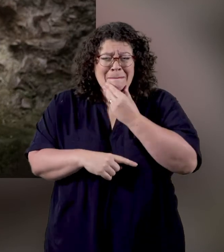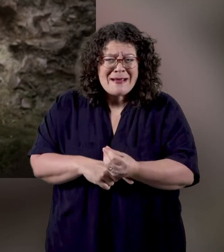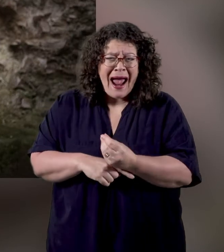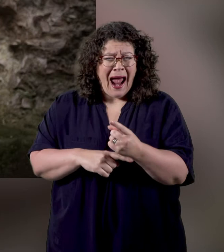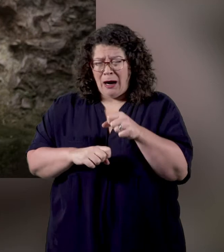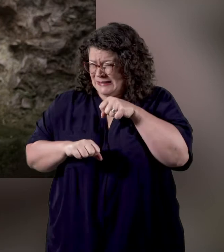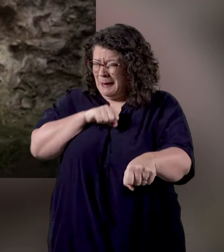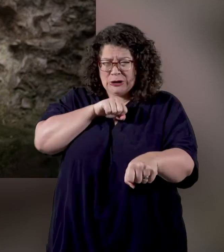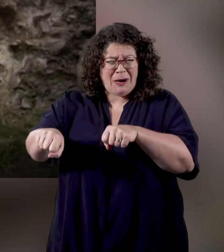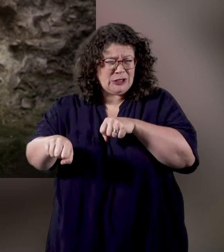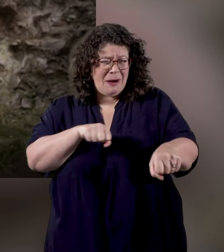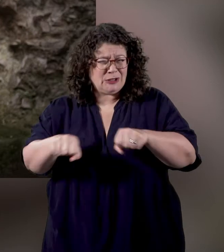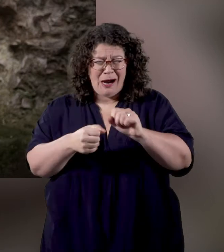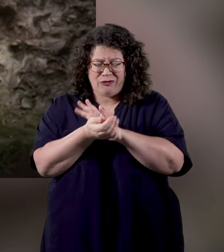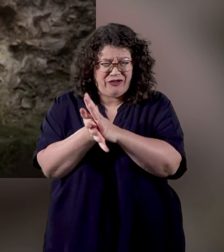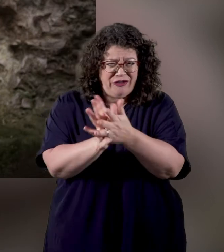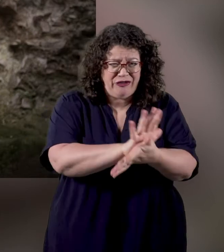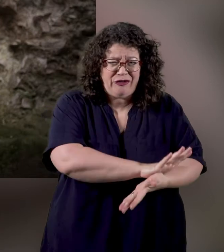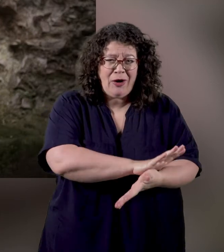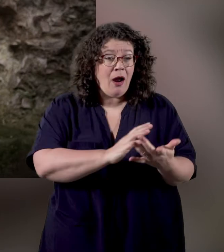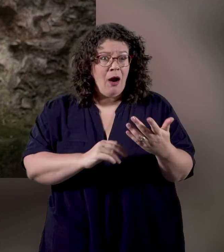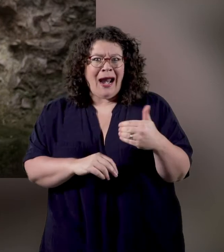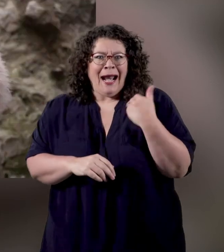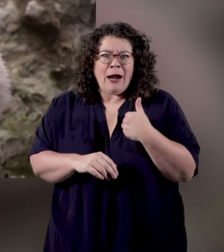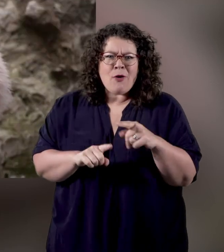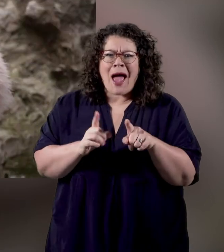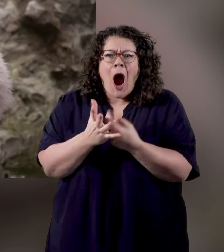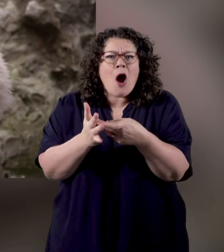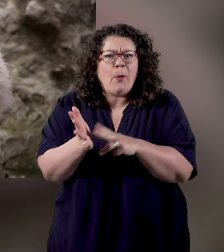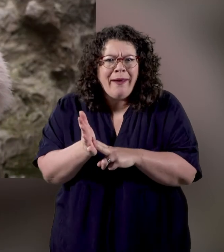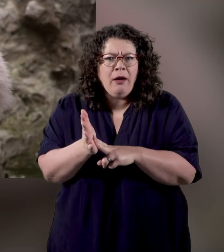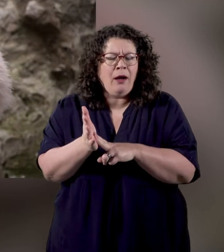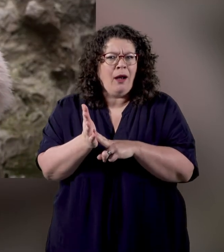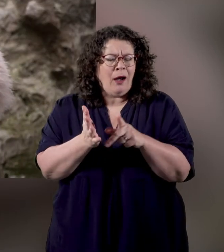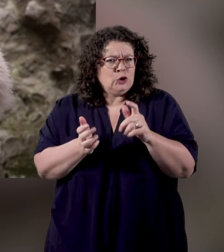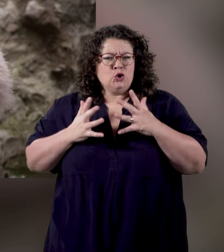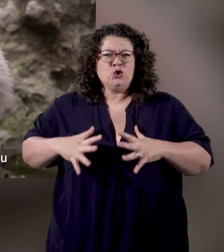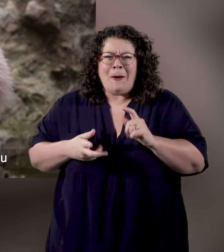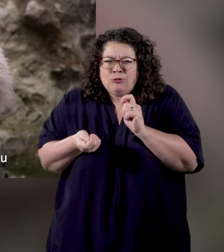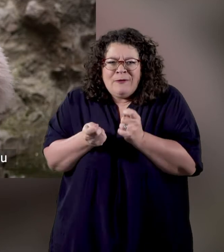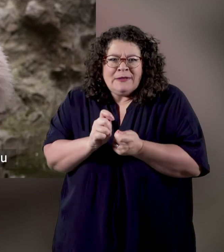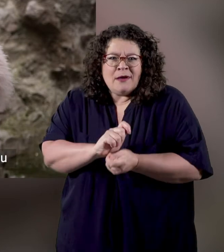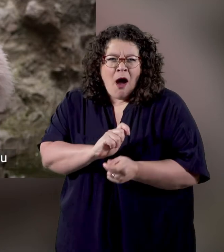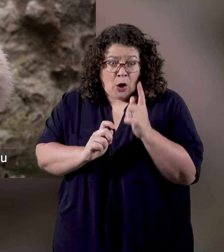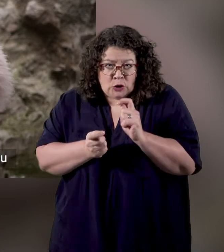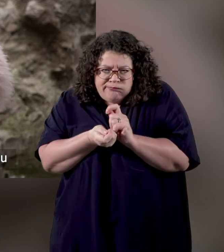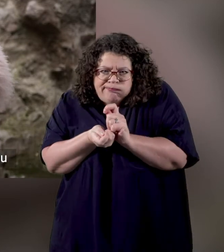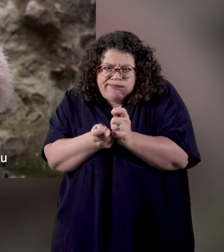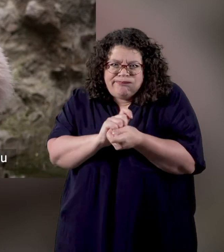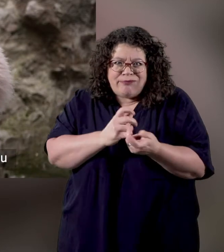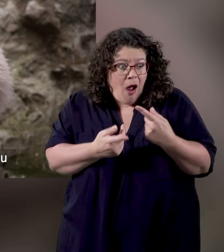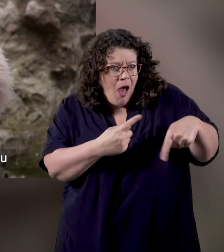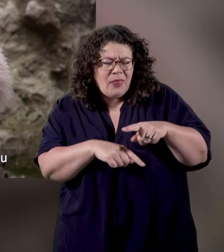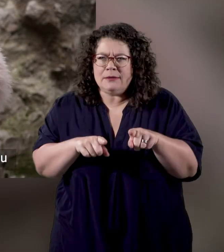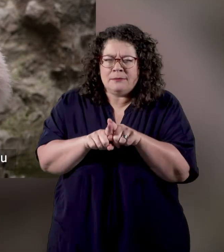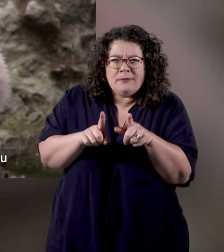a gant o bobl ac yn dinistrio popeth oedd e'n ei weld. Ac archarwyr fel Arawn oedd yn gallu newid ei hunan I edrych